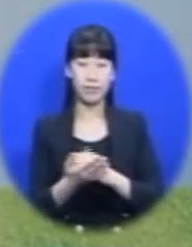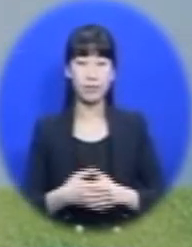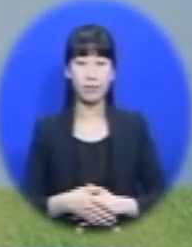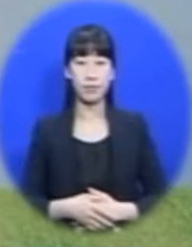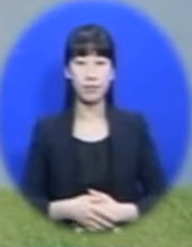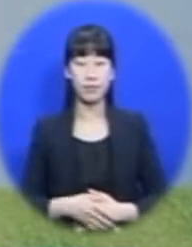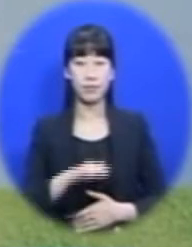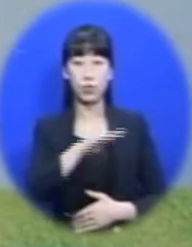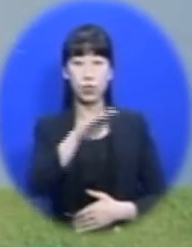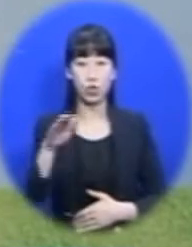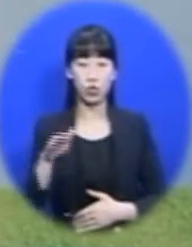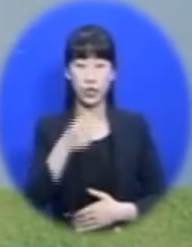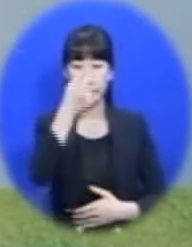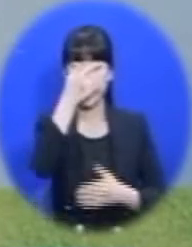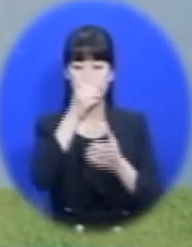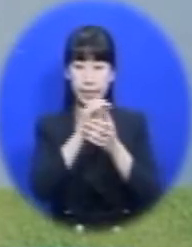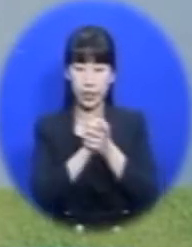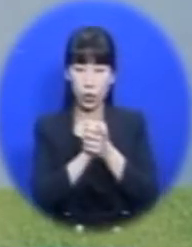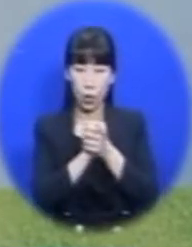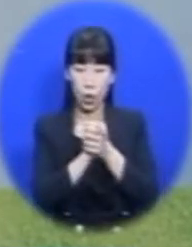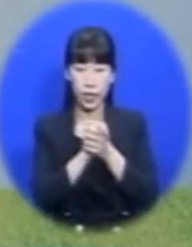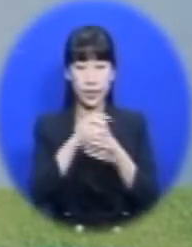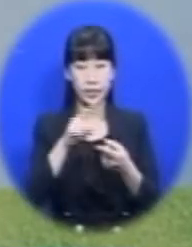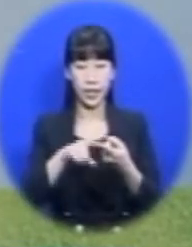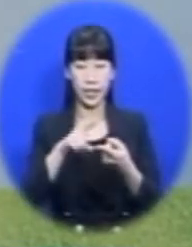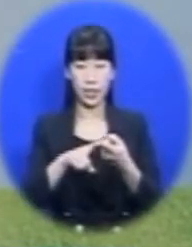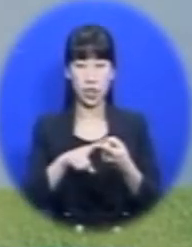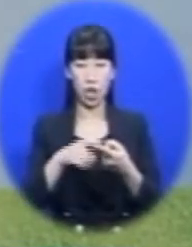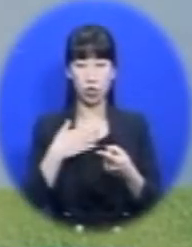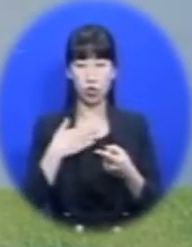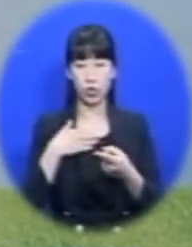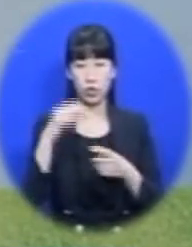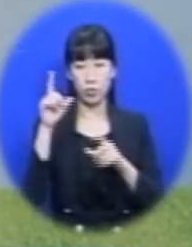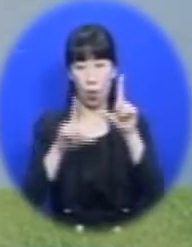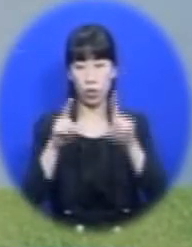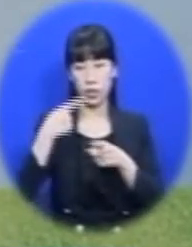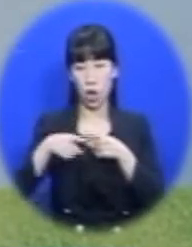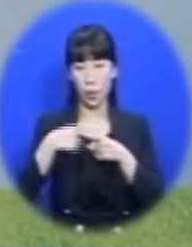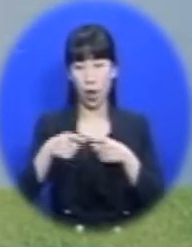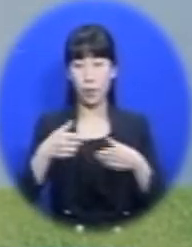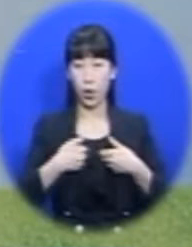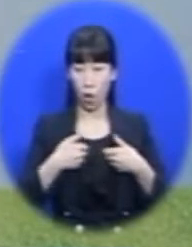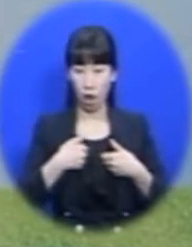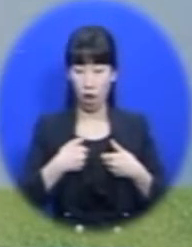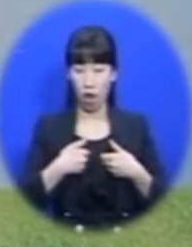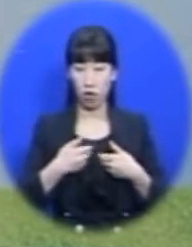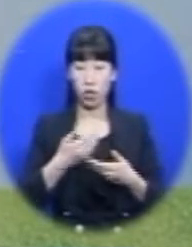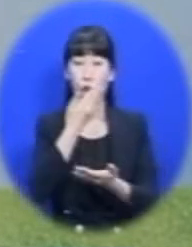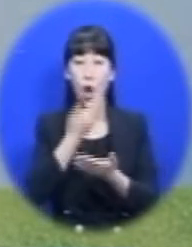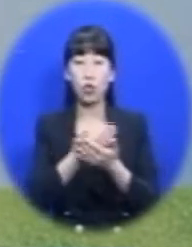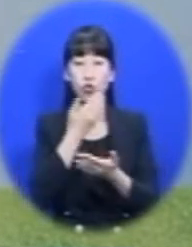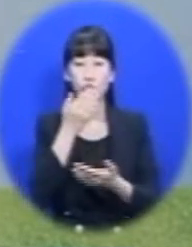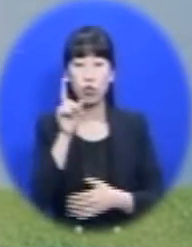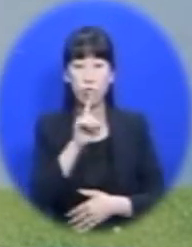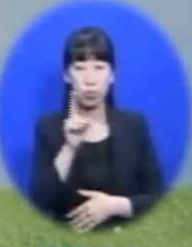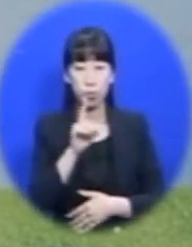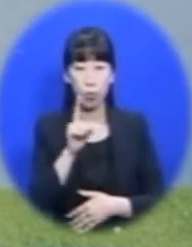우리는 기도를 하는지 안 하는지 우리 자신을 점검도 해야 하지만 더 중요하게 점검해야 될 것은